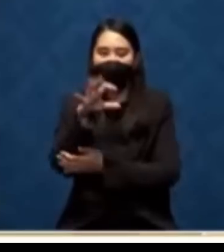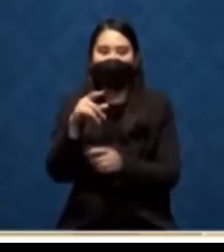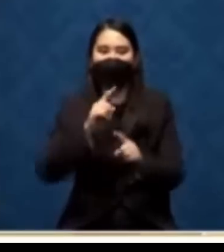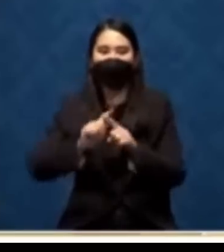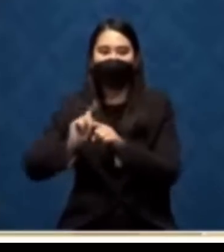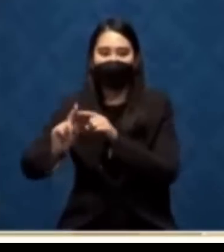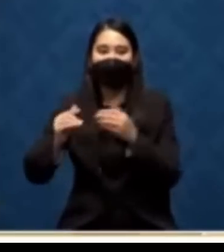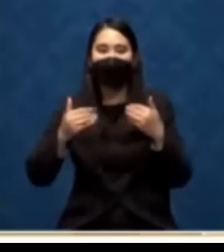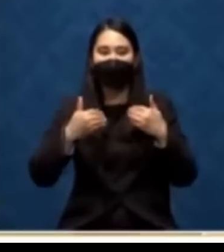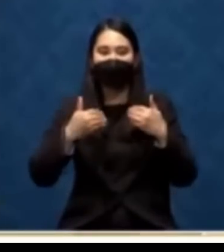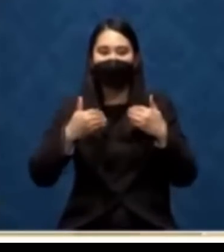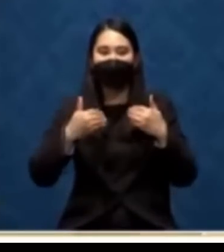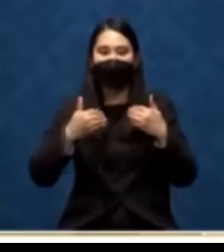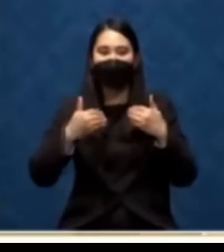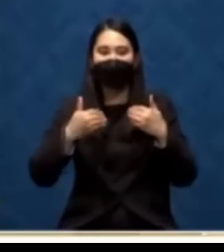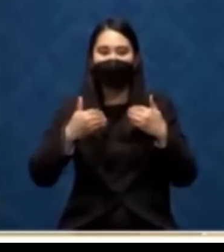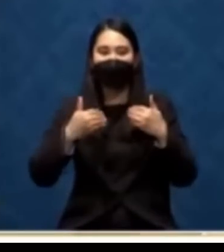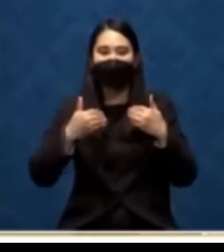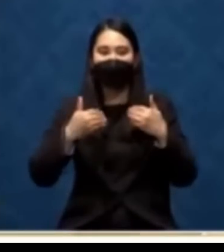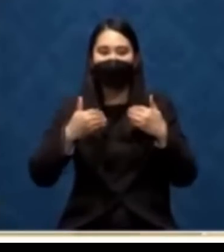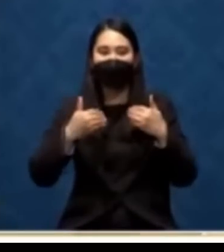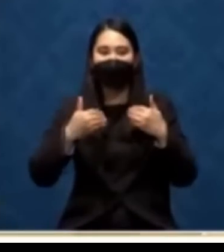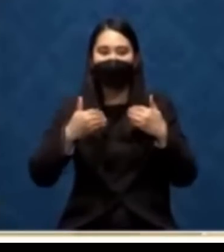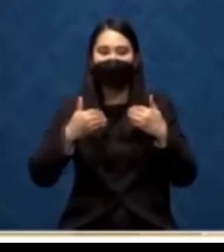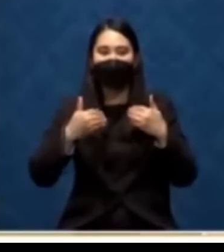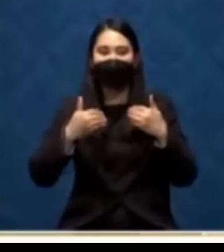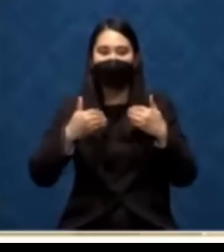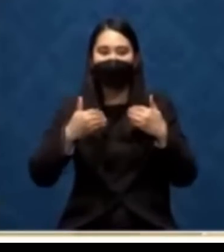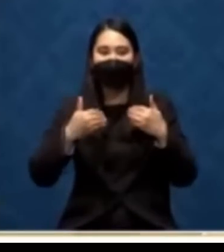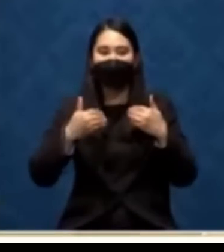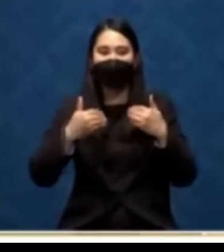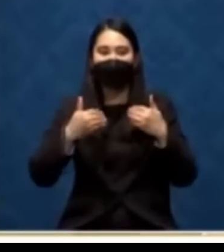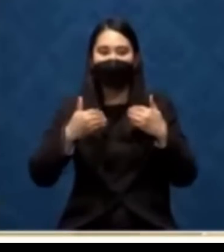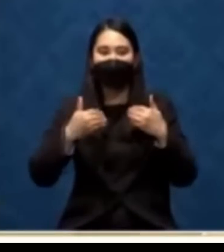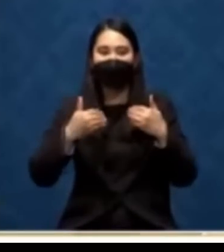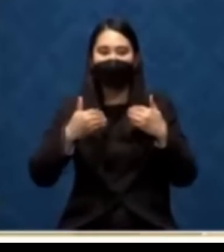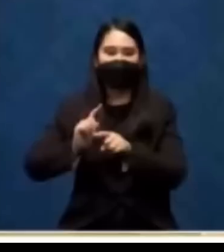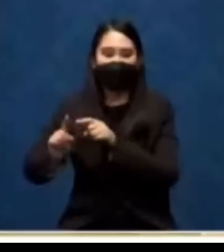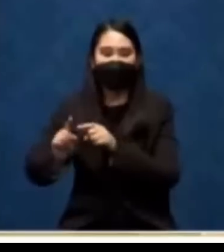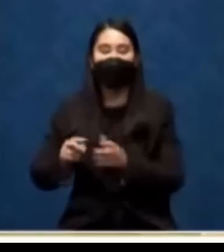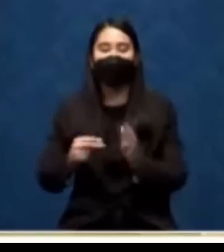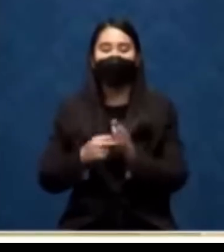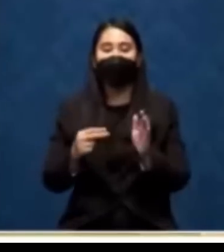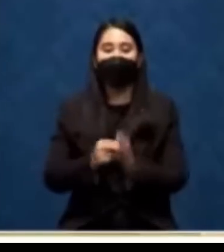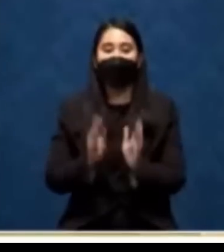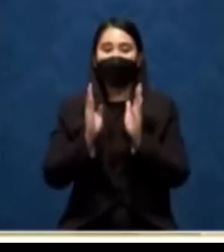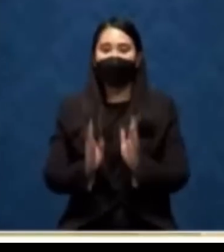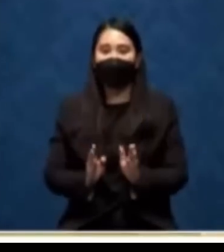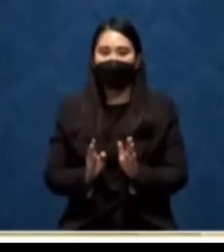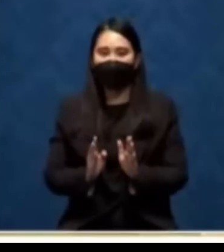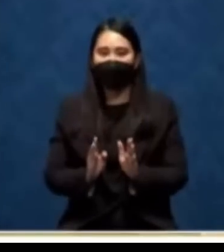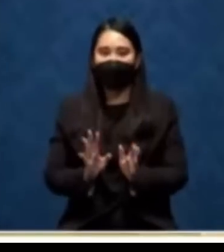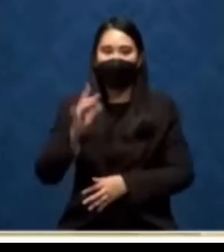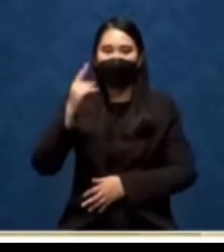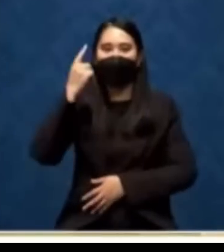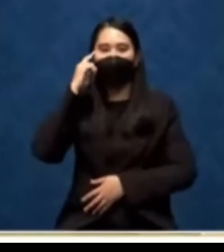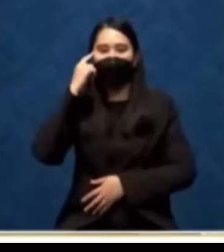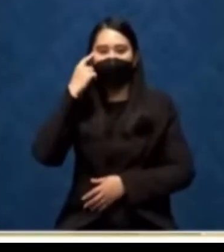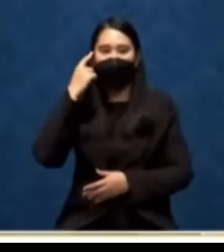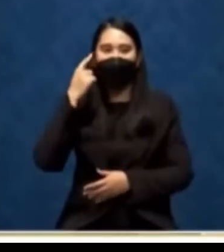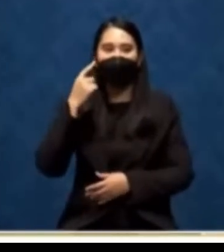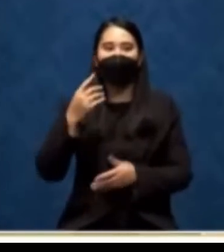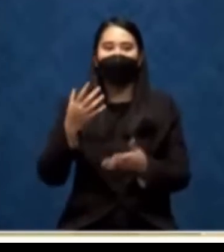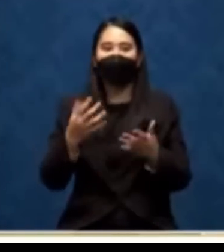พัดหลอกลวงไปค้าประเวณีค้าอวัยวะผู้ที่ตกเป็นเหยื่อของกลุ่มอาชญากรรมพวก